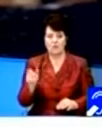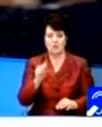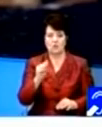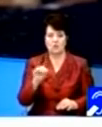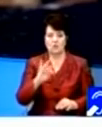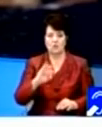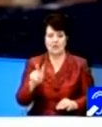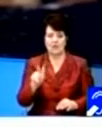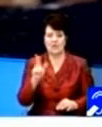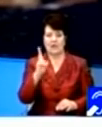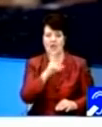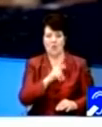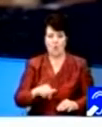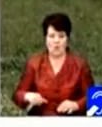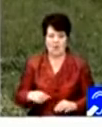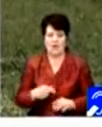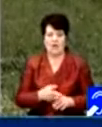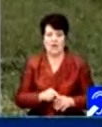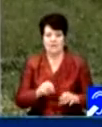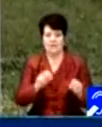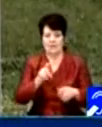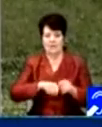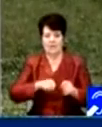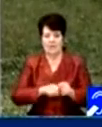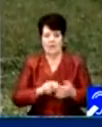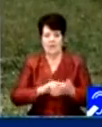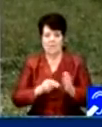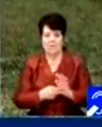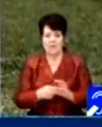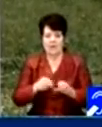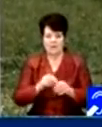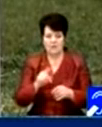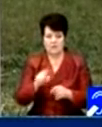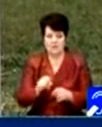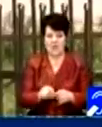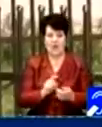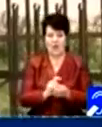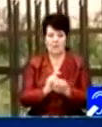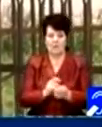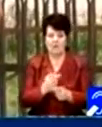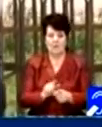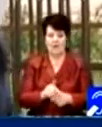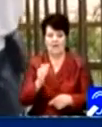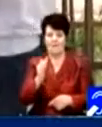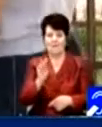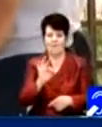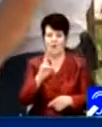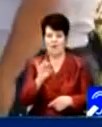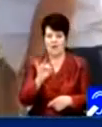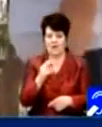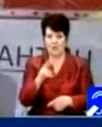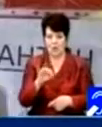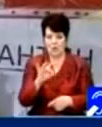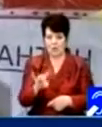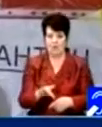raionul Cahul. Comisiile specializate au aprobat planul complex de măsuri pentru combaterea și eradicarea focarelor, iar în localitățile afectate a